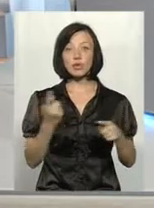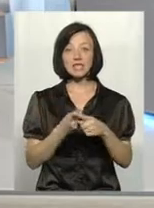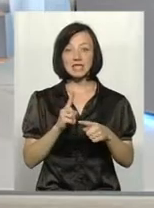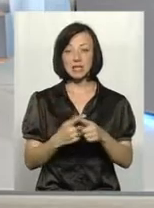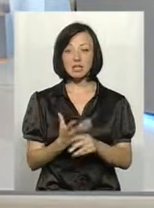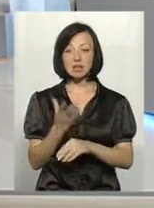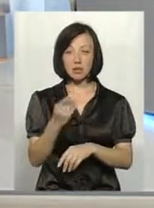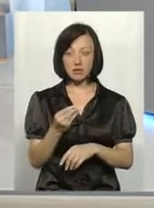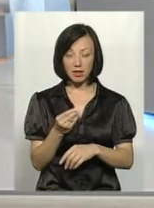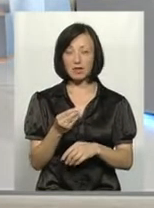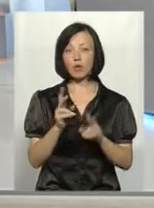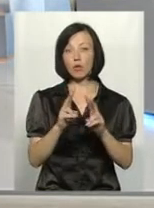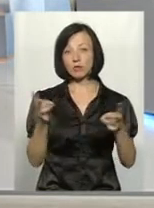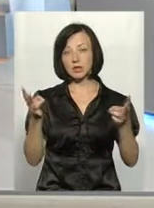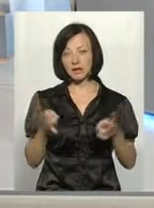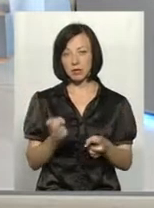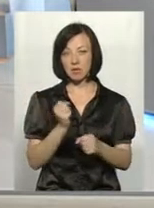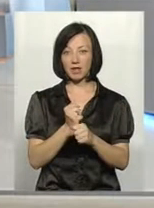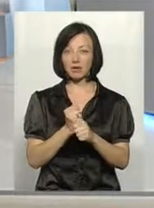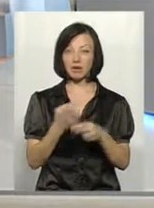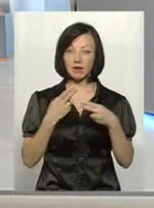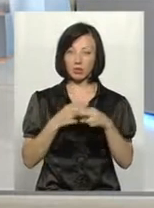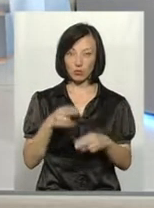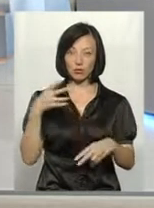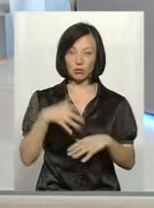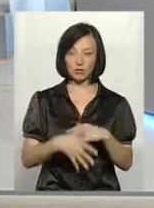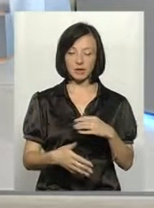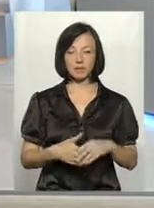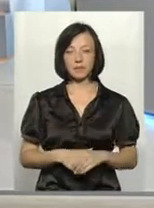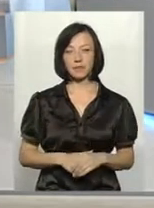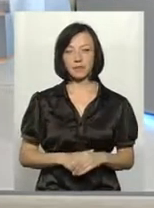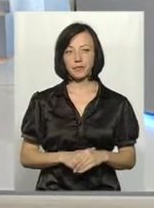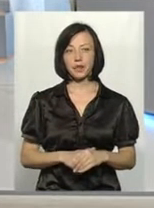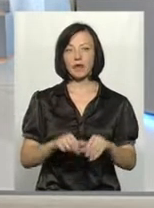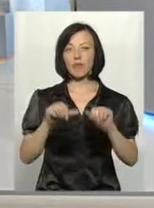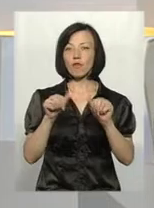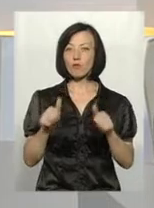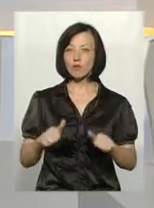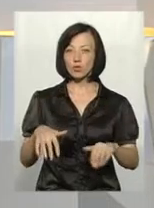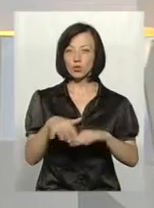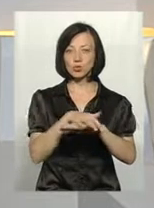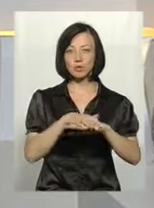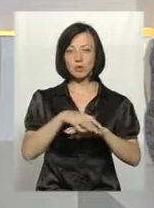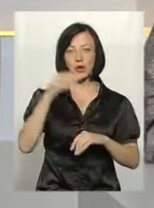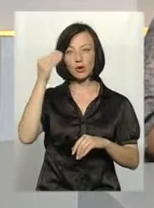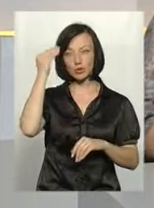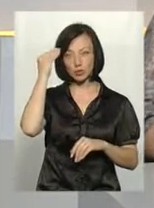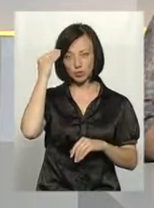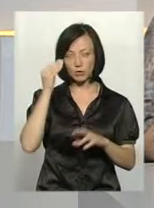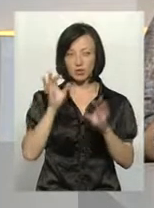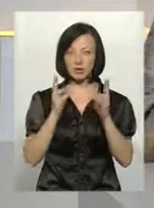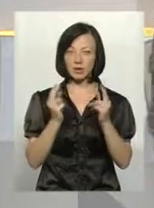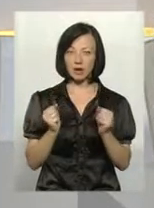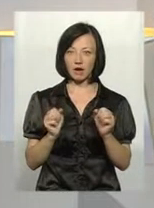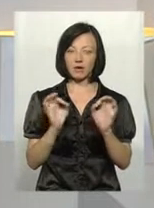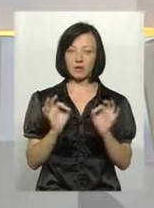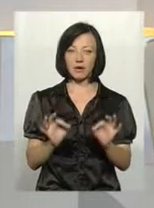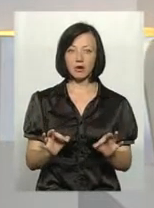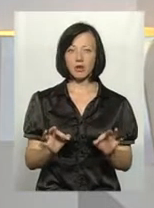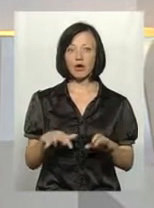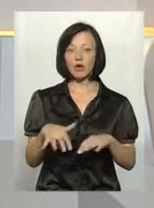заплатив, комусь це треба, тобто працюють певні технології, розумієте? От. Тобто формуємо суспільну думку? Ну так, звичайно. Формується